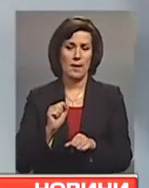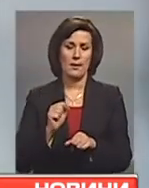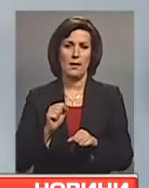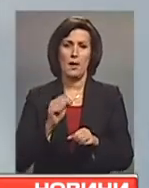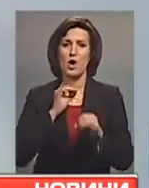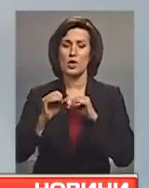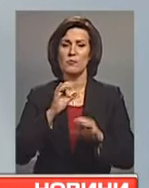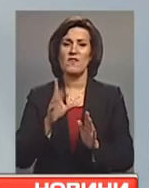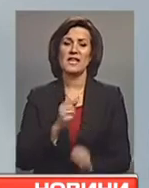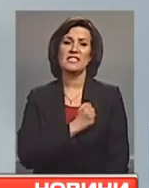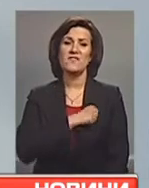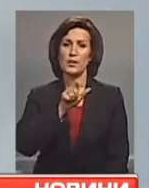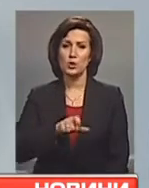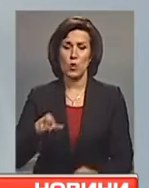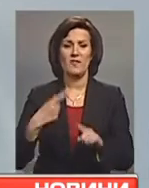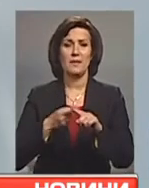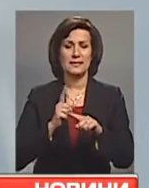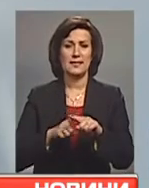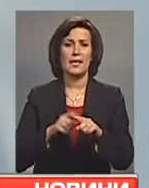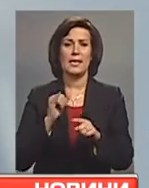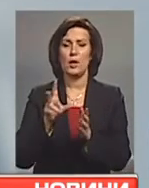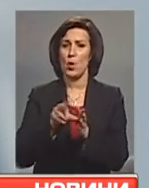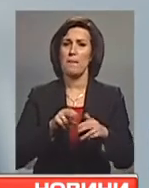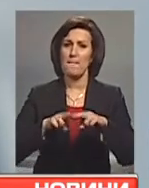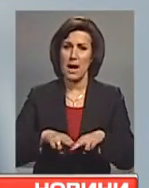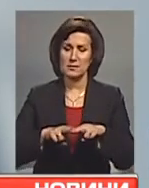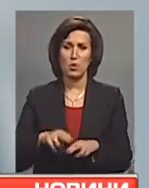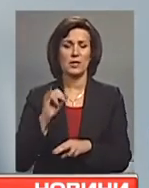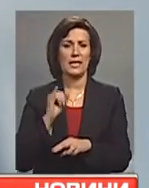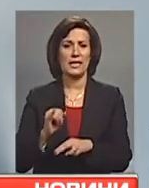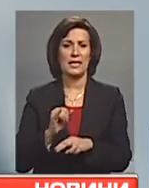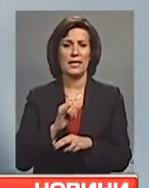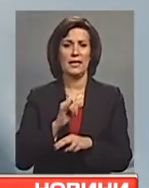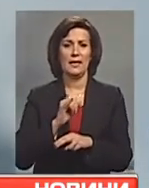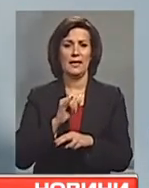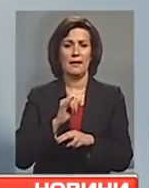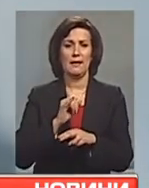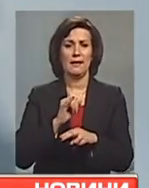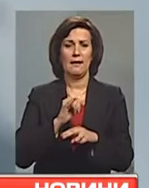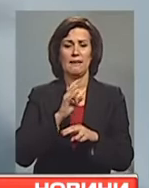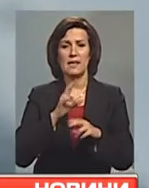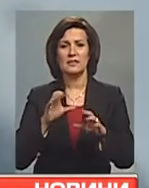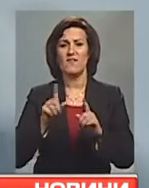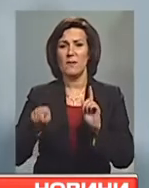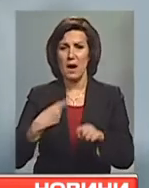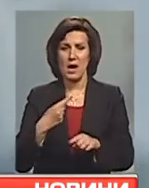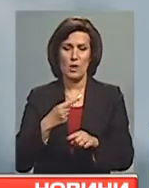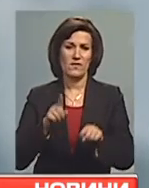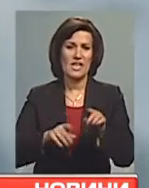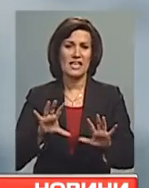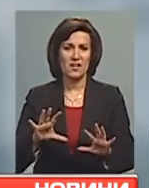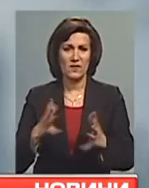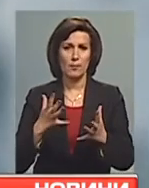з військовими. Це і копія паспорта, і ІНН в деяких випадках вимагають,